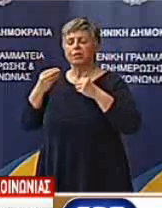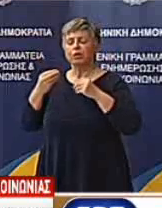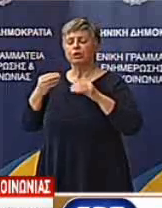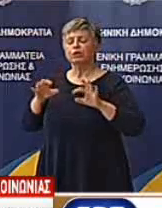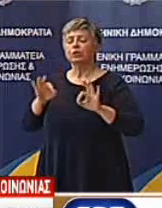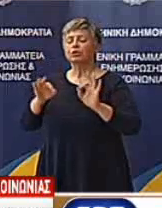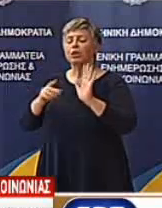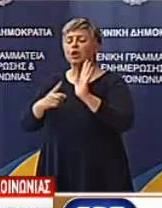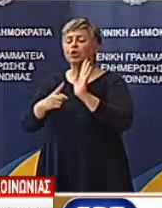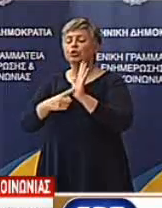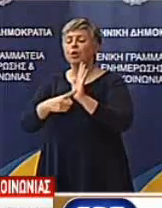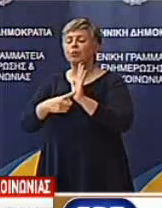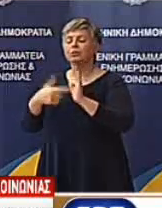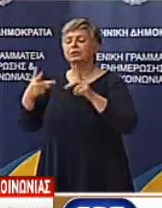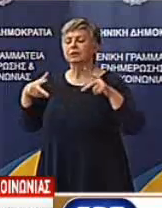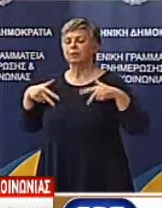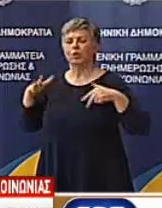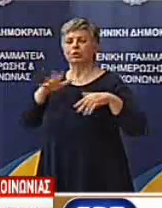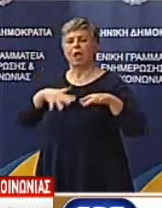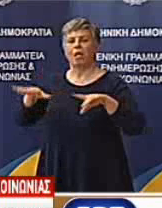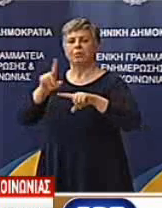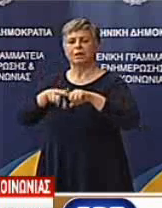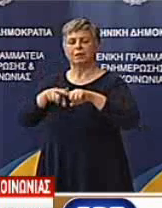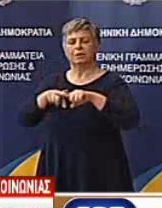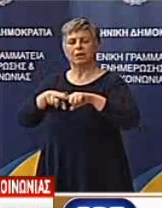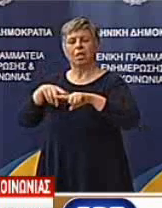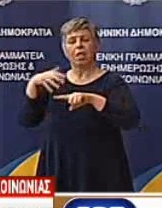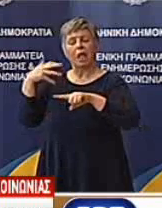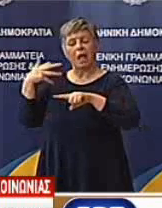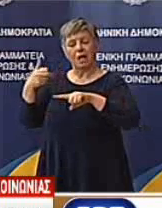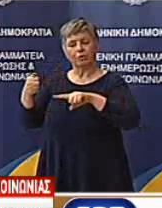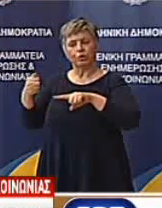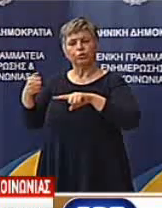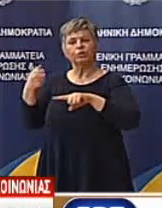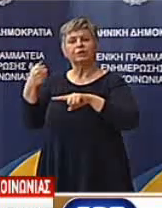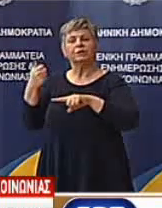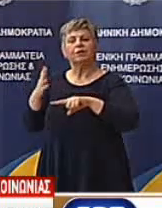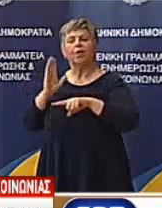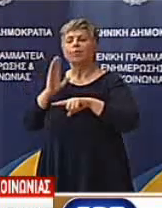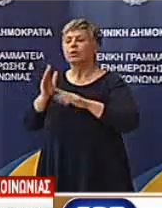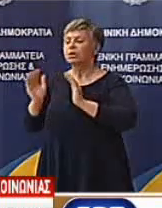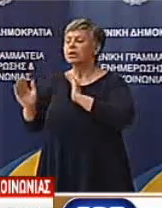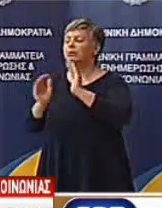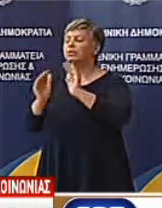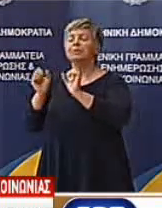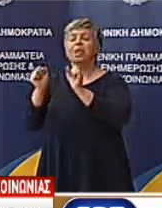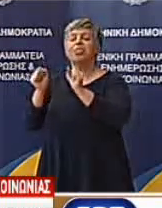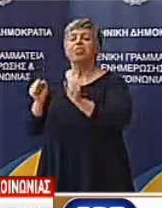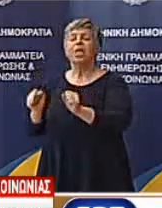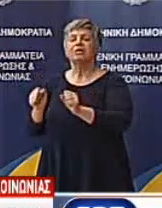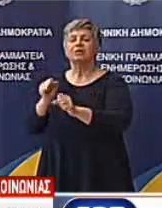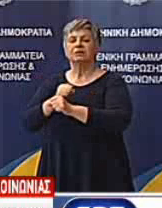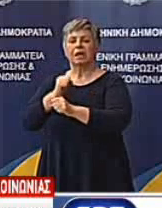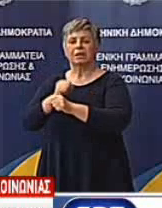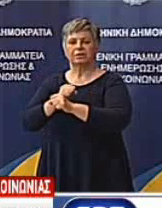Παπά διασφαλίζει θέσεις εργασίας των ανθρώπων οι οποίοι θα βρεθούν μετέωροι. Ξεκινάω